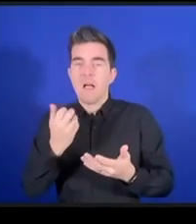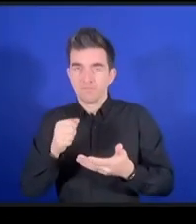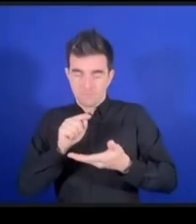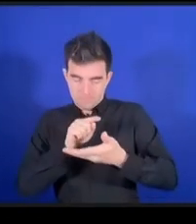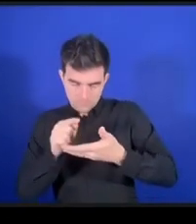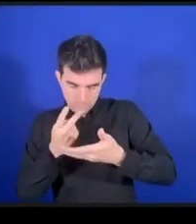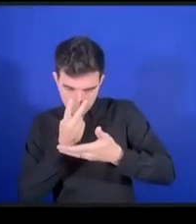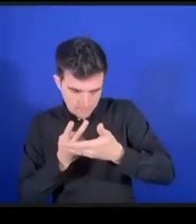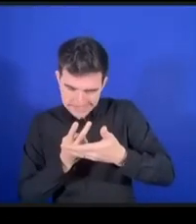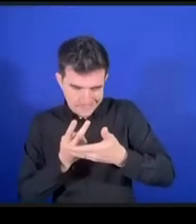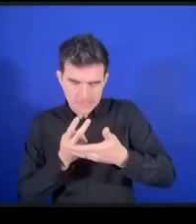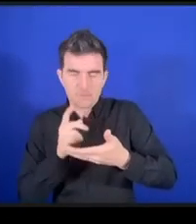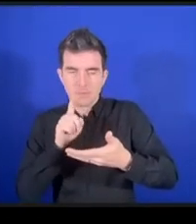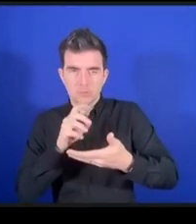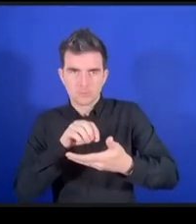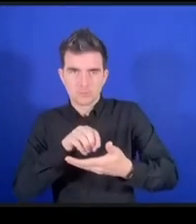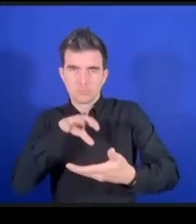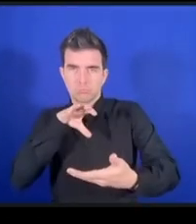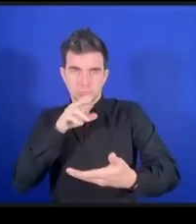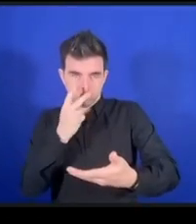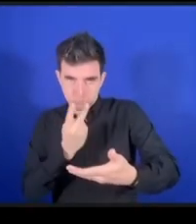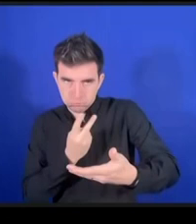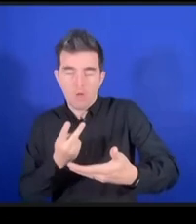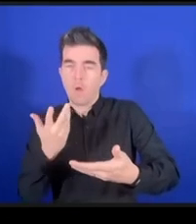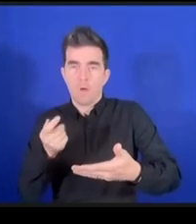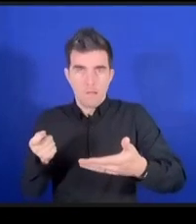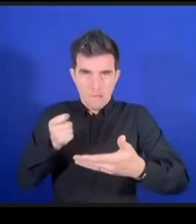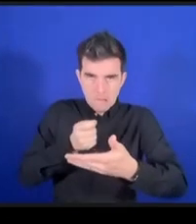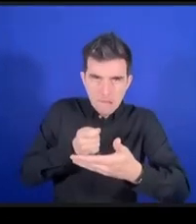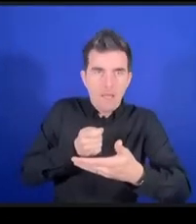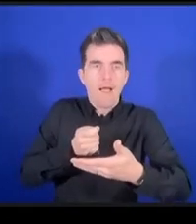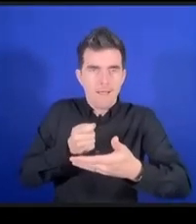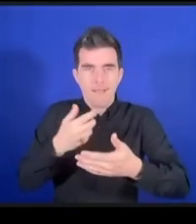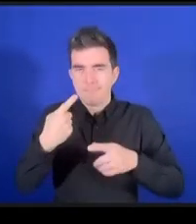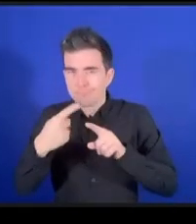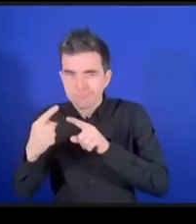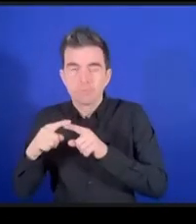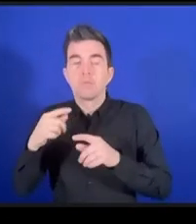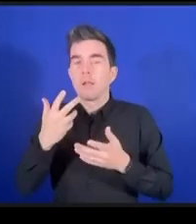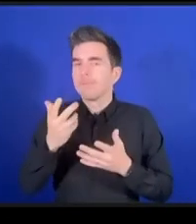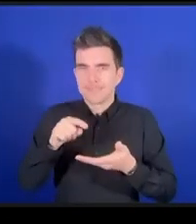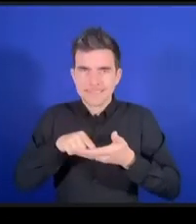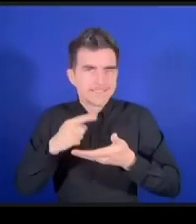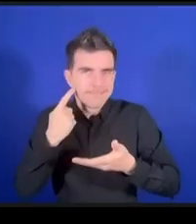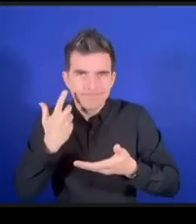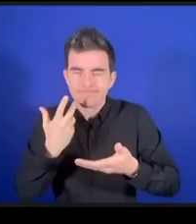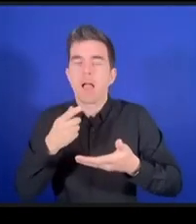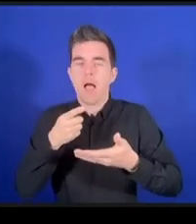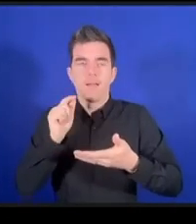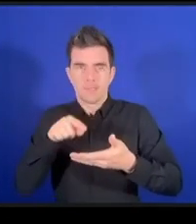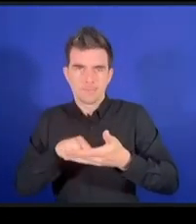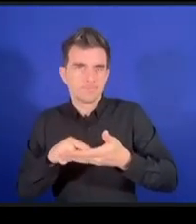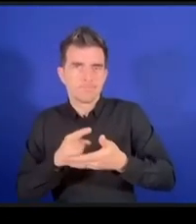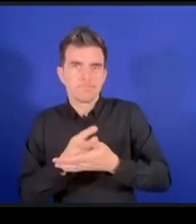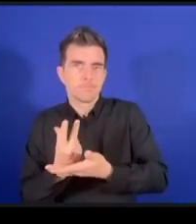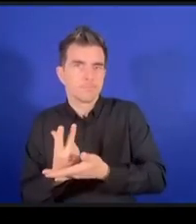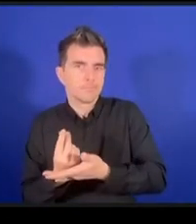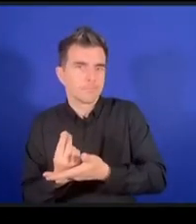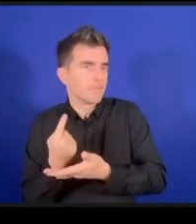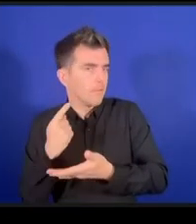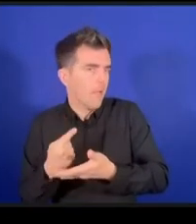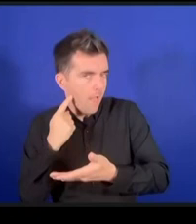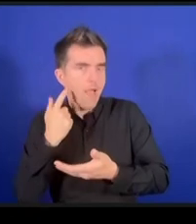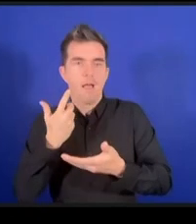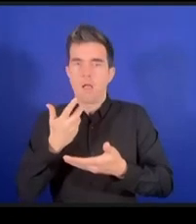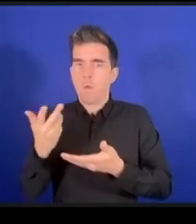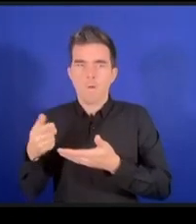или каких-то аудиовизуальных устройств есть устройства настроенные на работу только одной